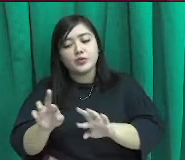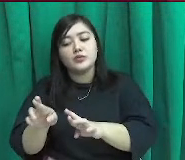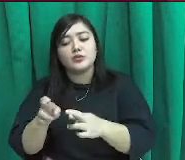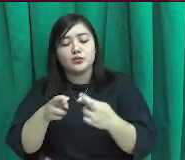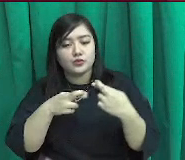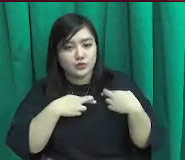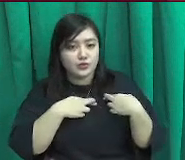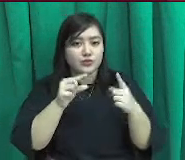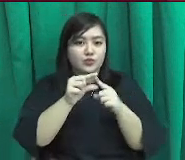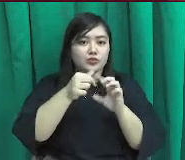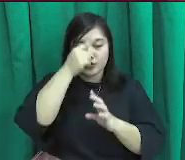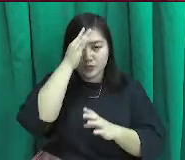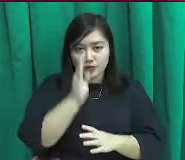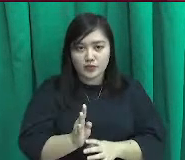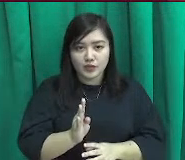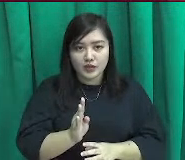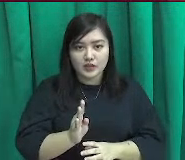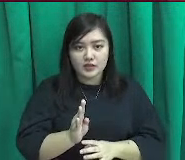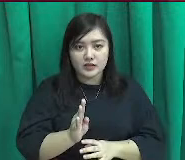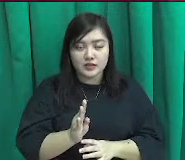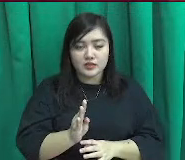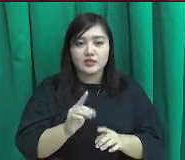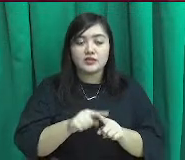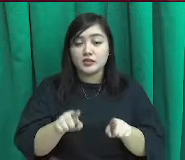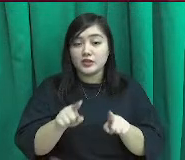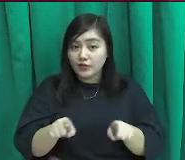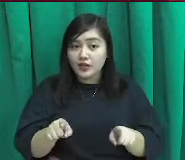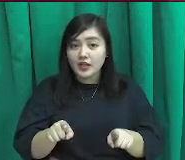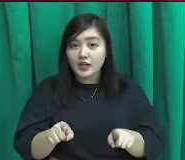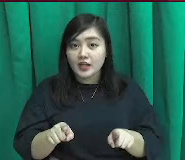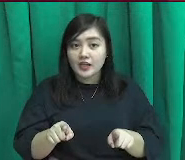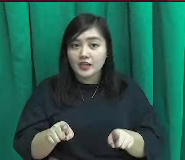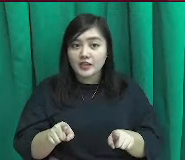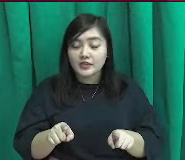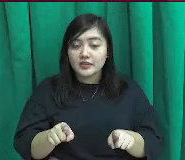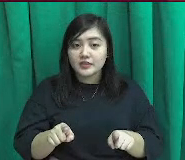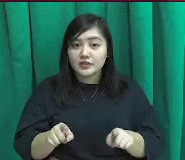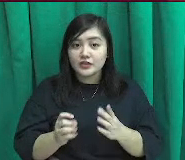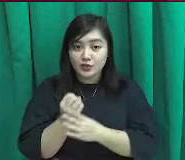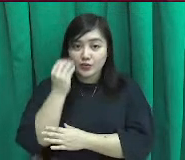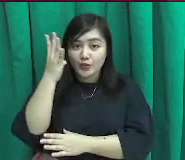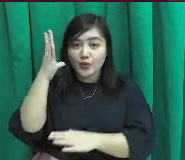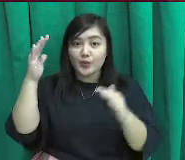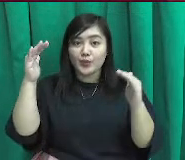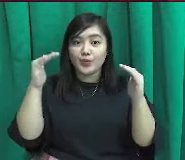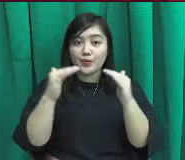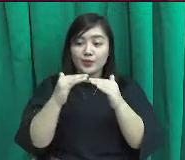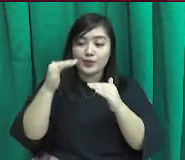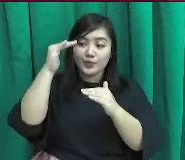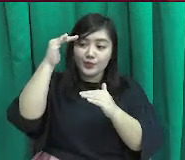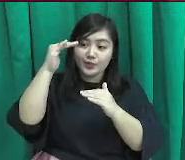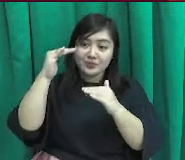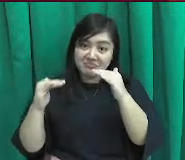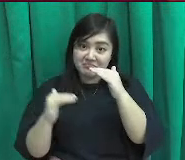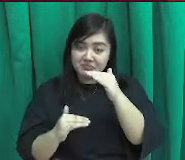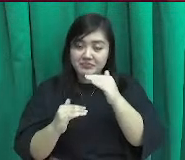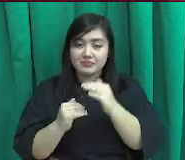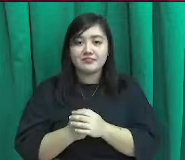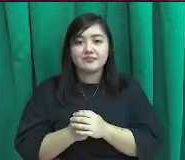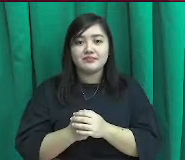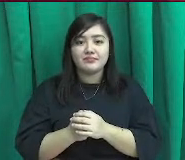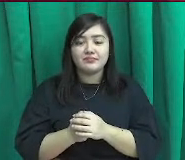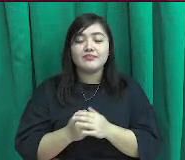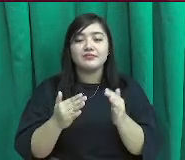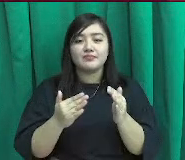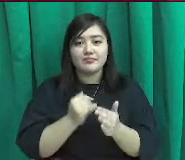ganyan. Kailangan pa rin natin gampanan ang trabaho. Anong trabaho natin? Pangunahan. sa pamamagitan ng pagpapakita sa kanila kung